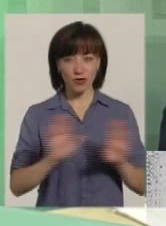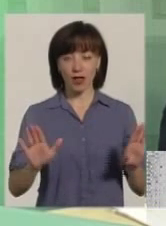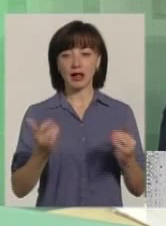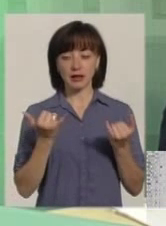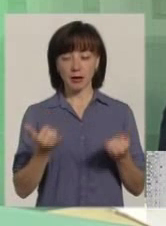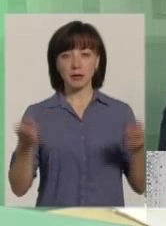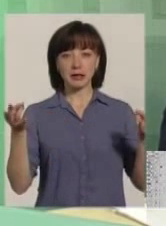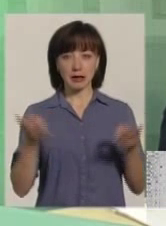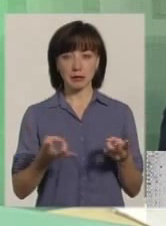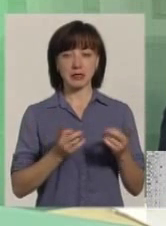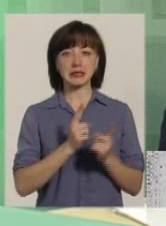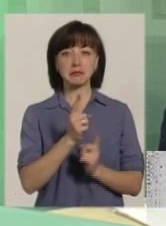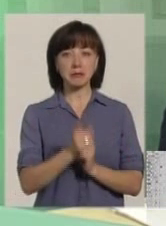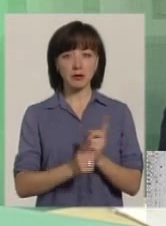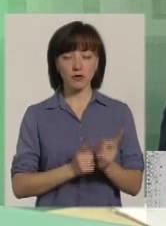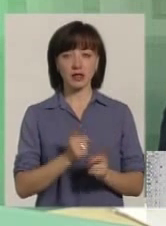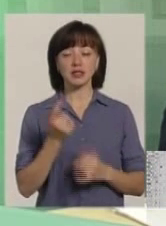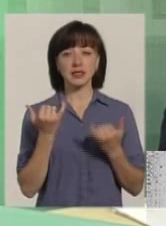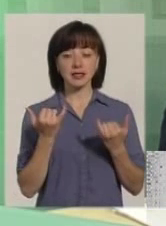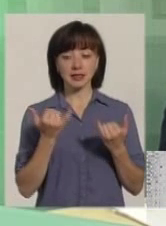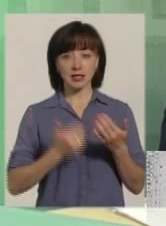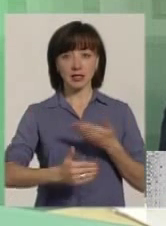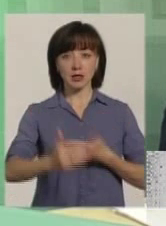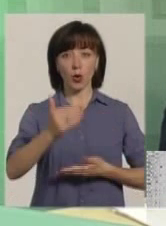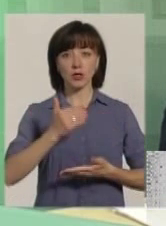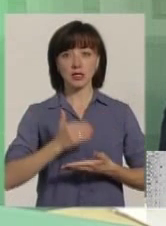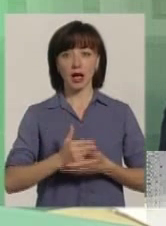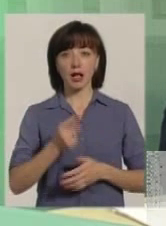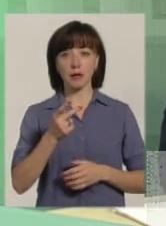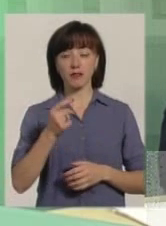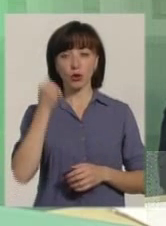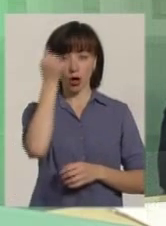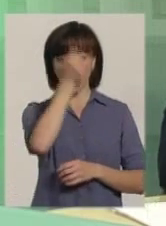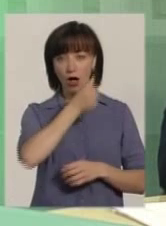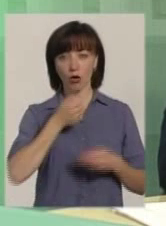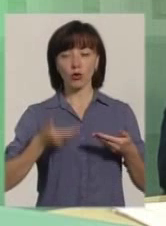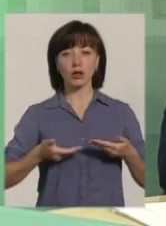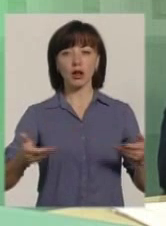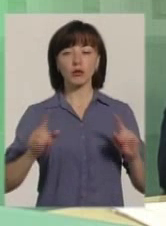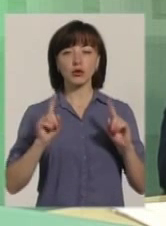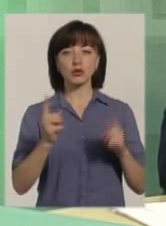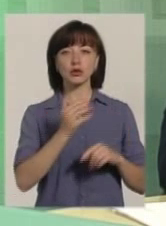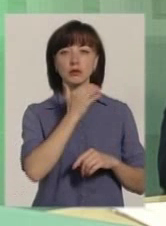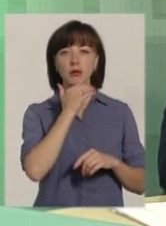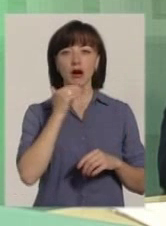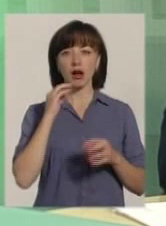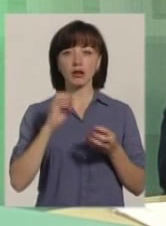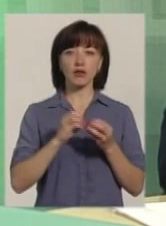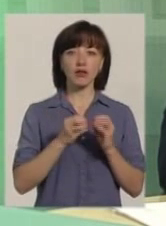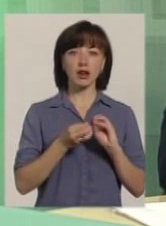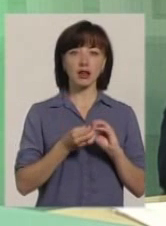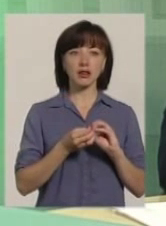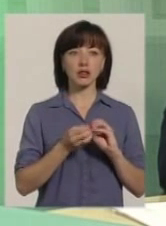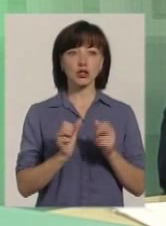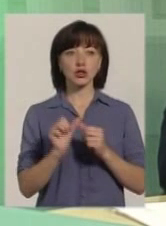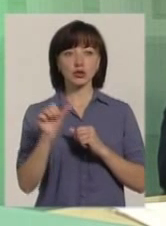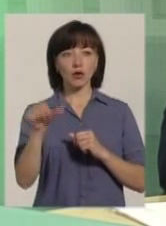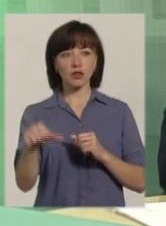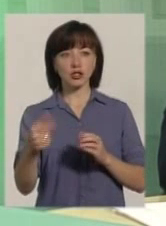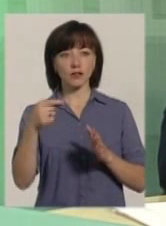час змінюватись, тим більше, що за останніх півтора року нам дуже багато викликів і зовнішніх, і